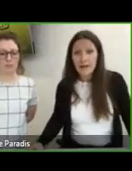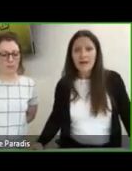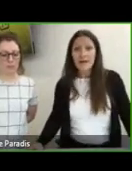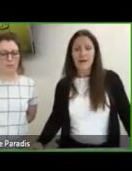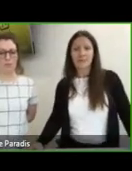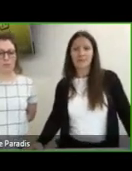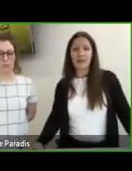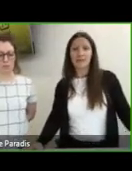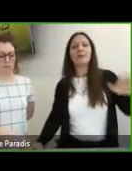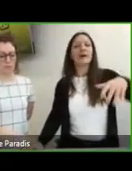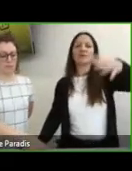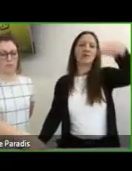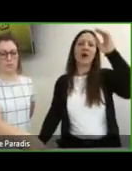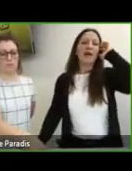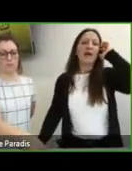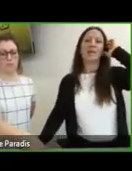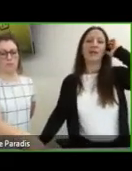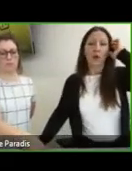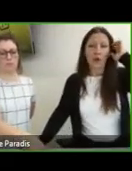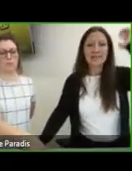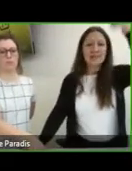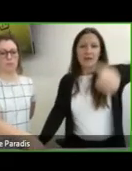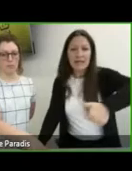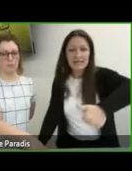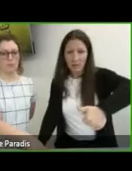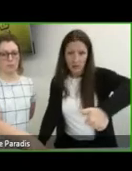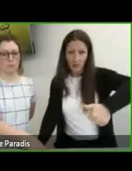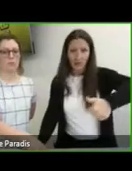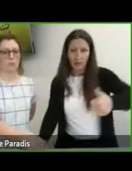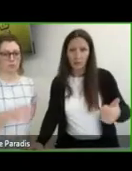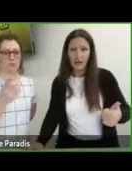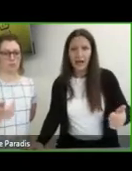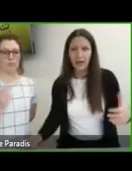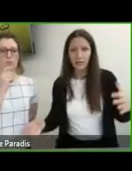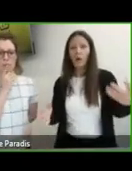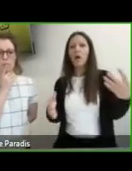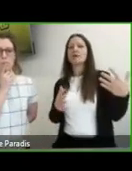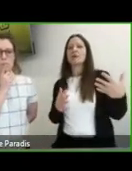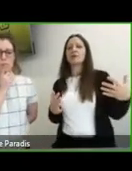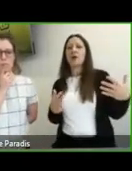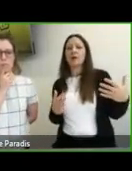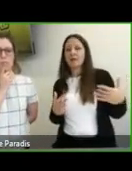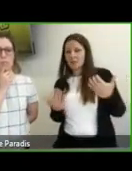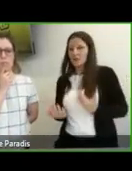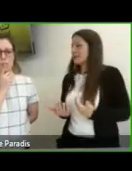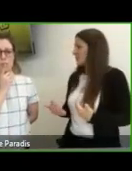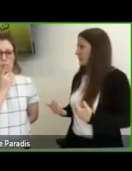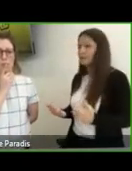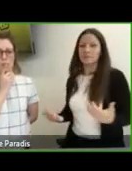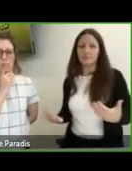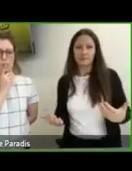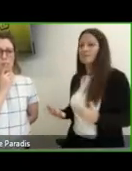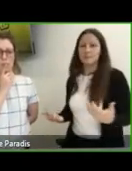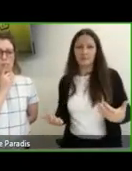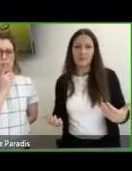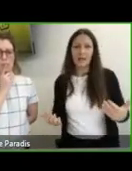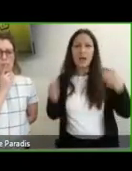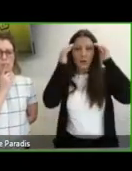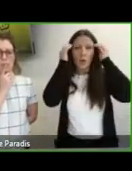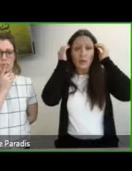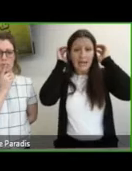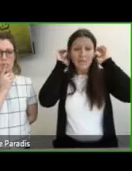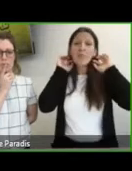jouer. Donc, excusez-moi. Premier truc, cibler les émotions quand une nouvelle arrive. Wow, ça me choque, qu'est-ce que je fais avec ça?